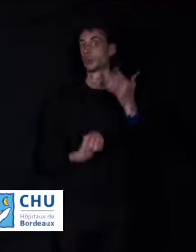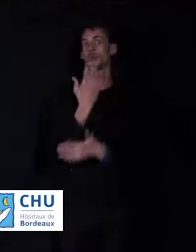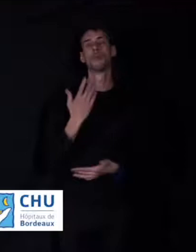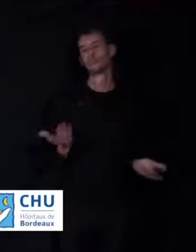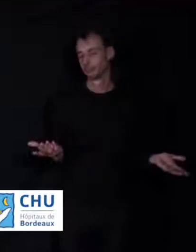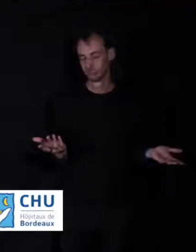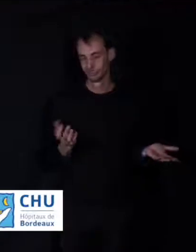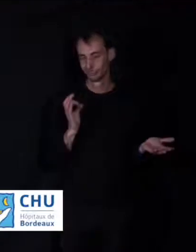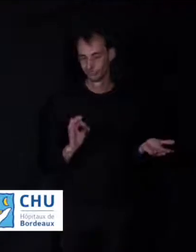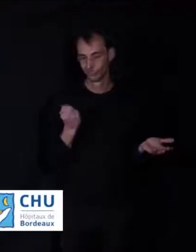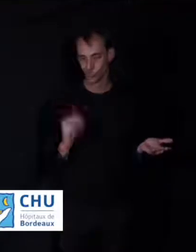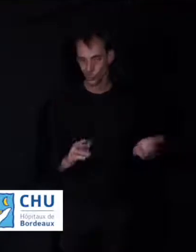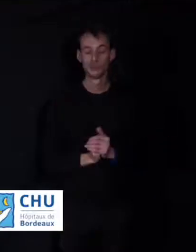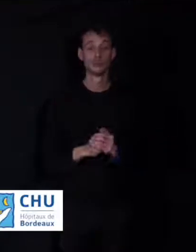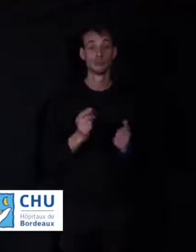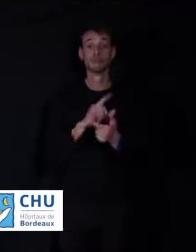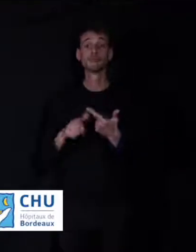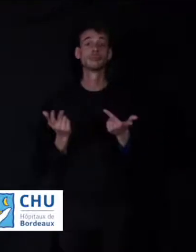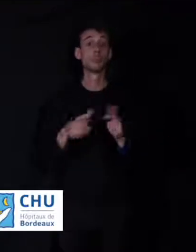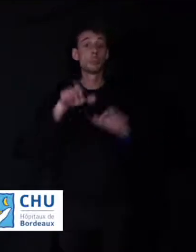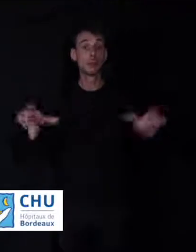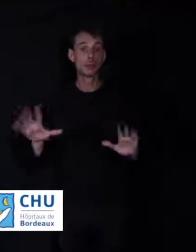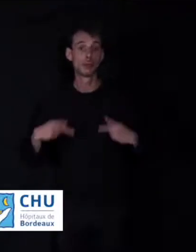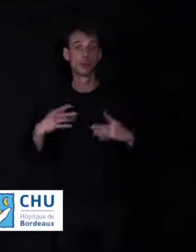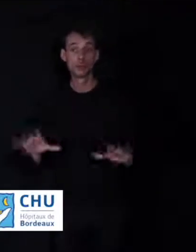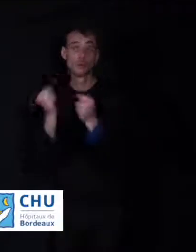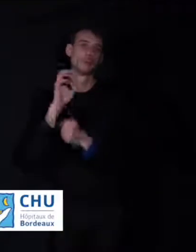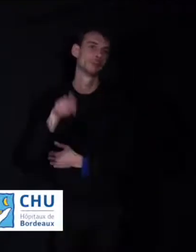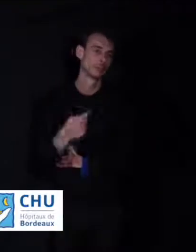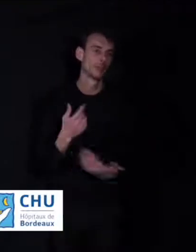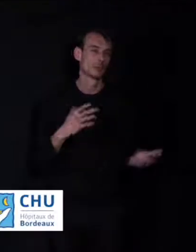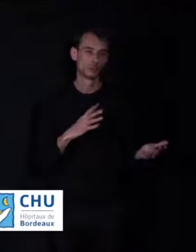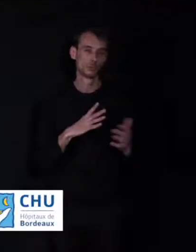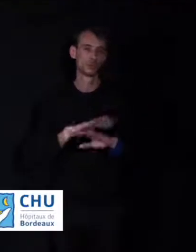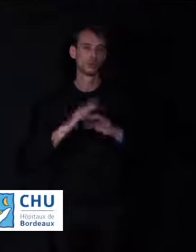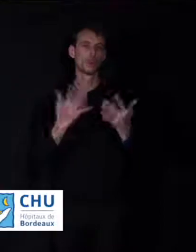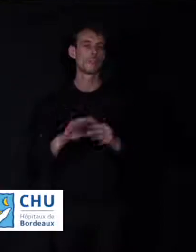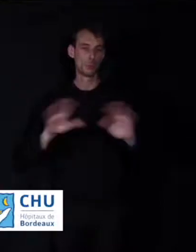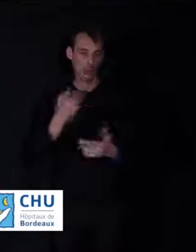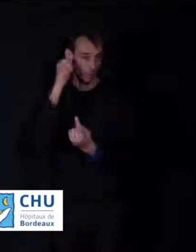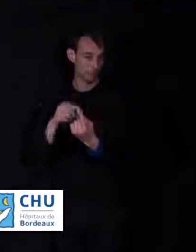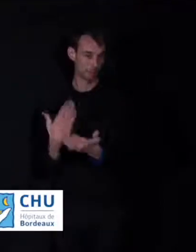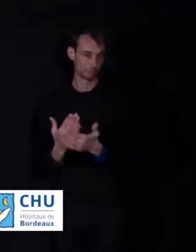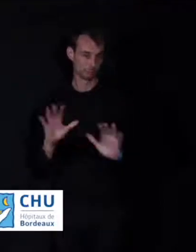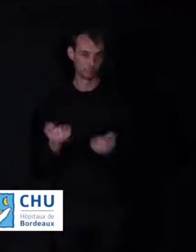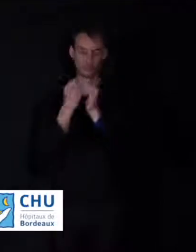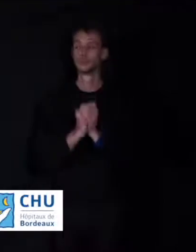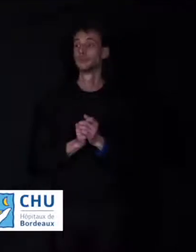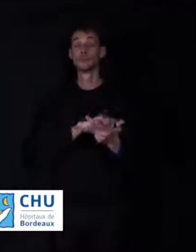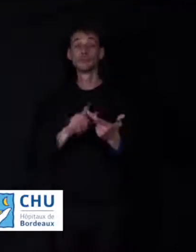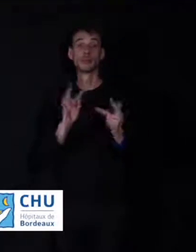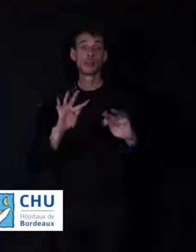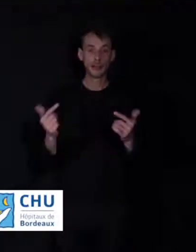à l'appui pour dire cela. La pratique est contestée, on va consacrer une grande partie, ça sera une des questions sur la vaccino-hésitation.